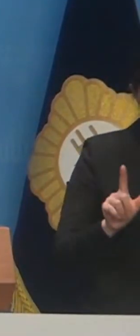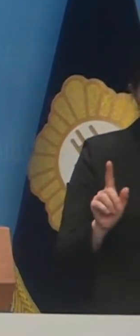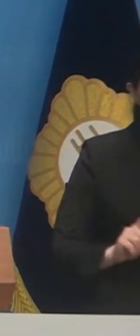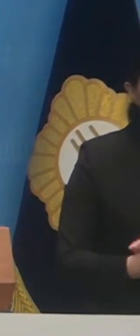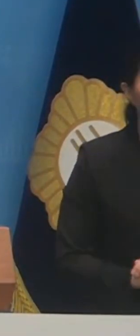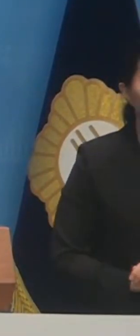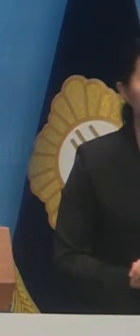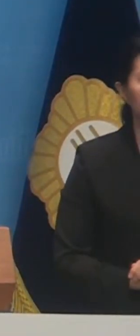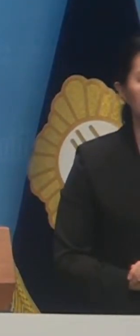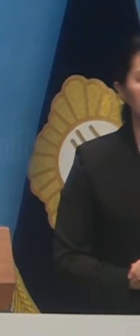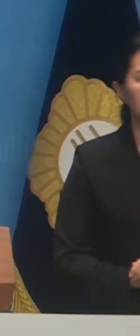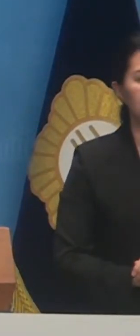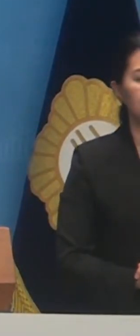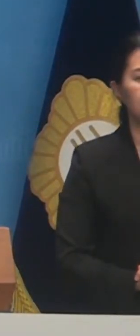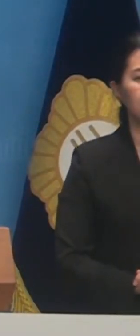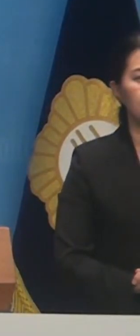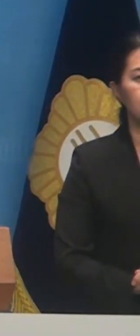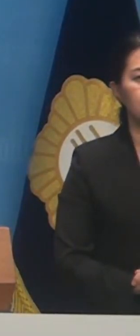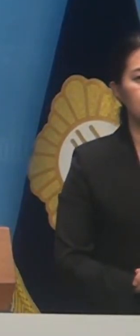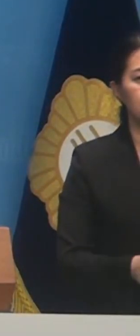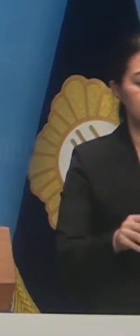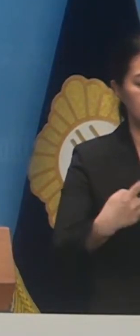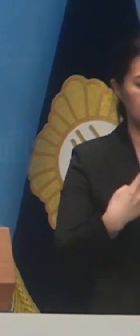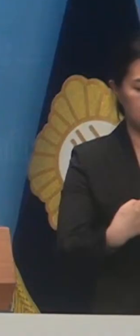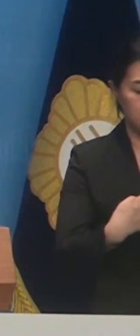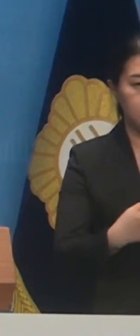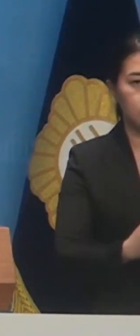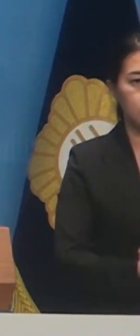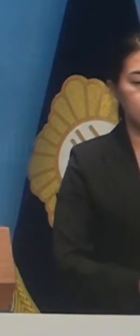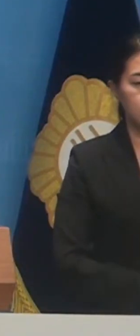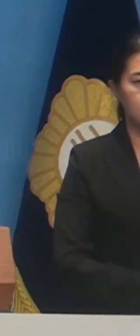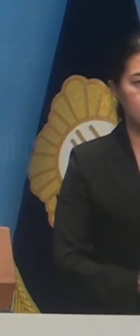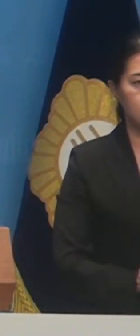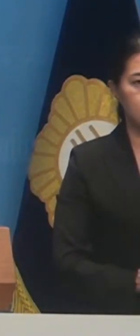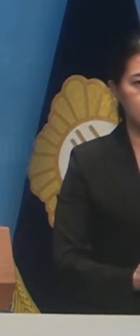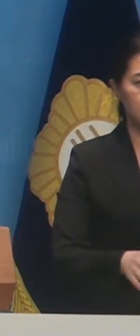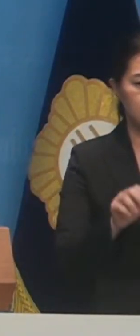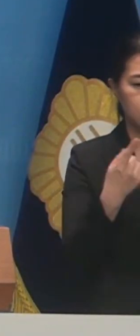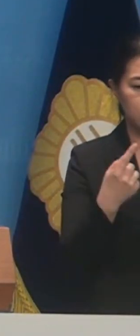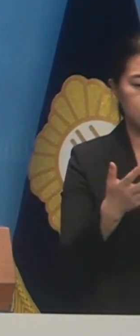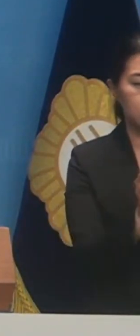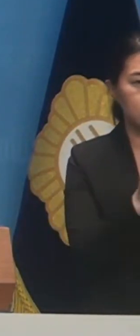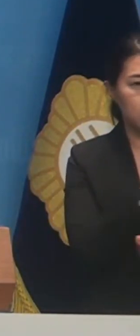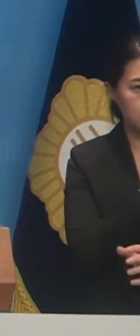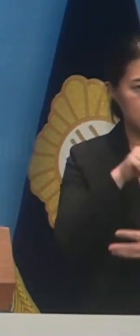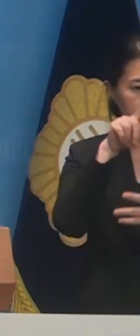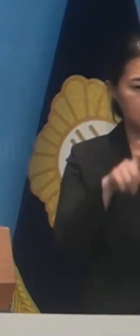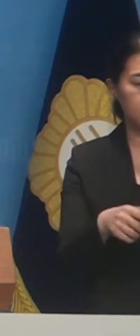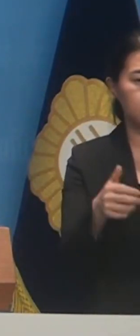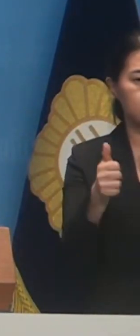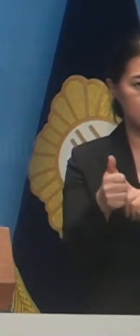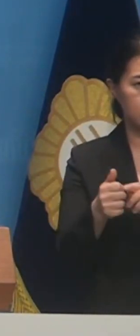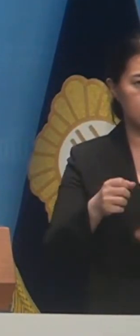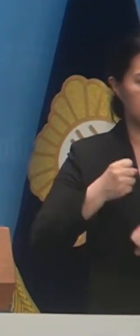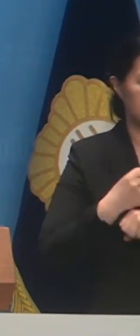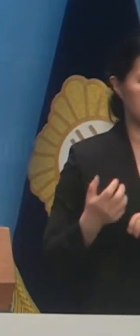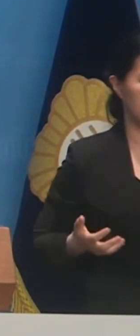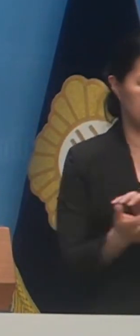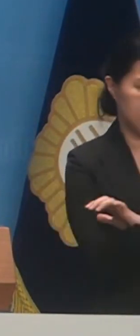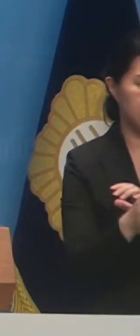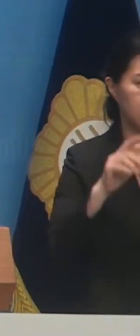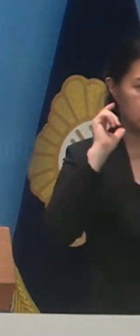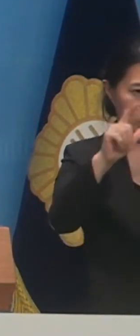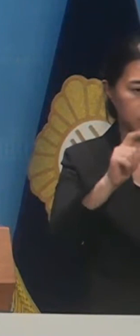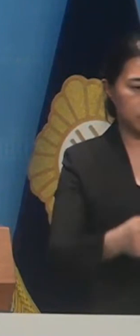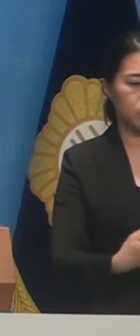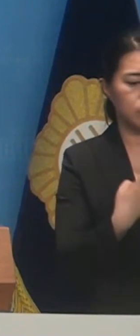사유는 다음과 같습니다. 12월 3일 2호 당원 윤석열의 불법 결혼 선포,